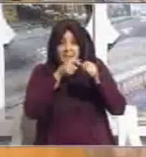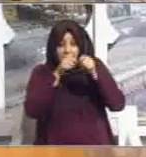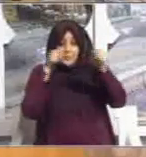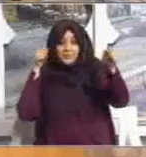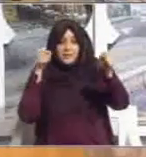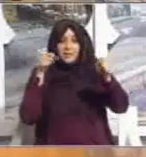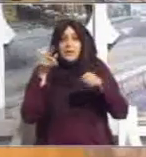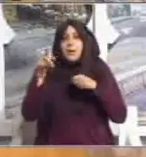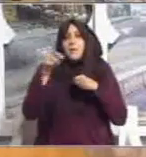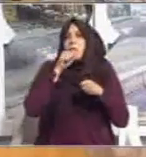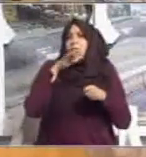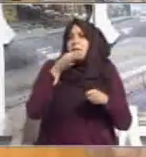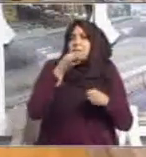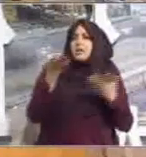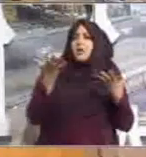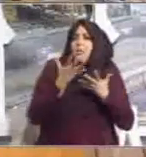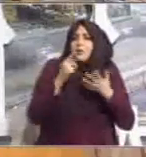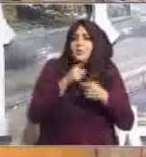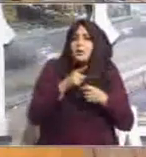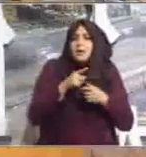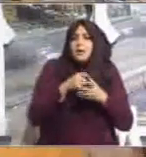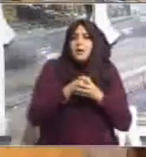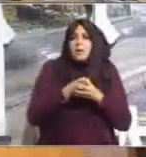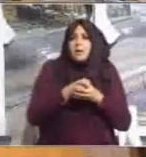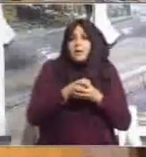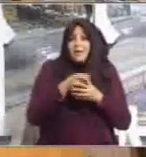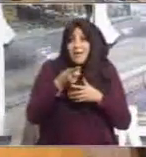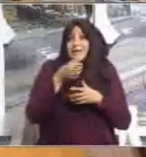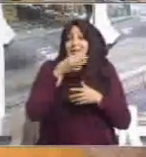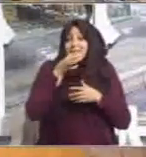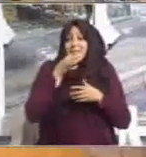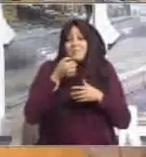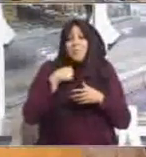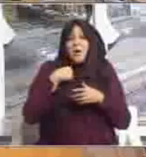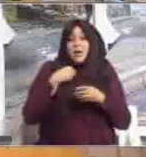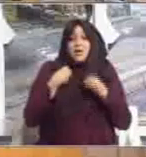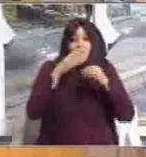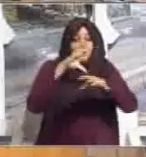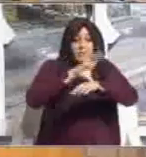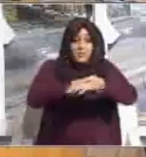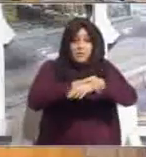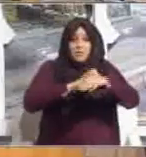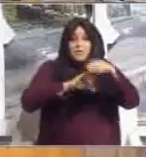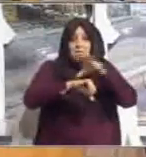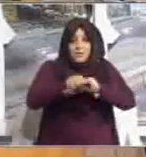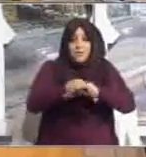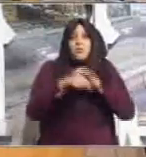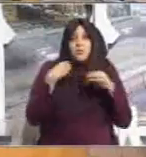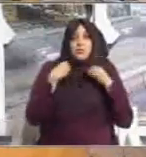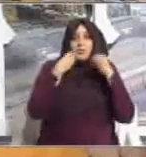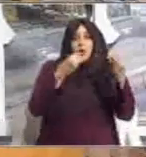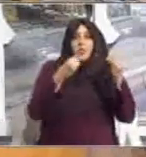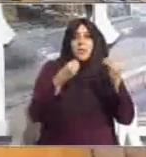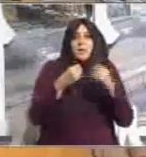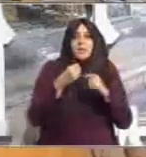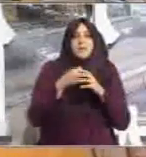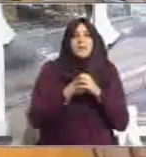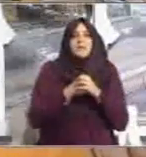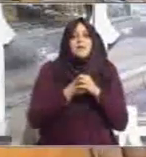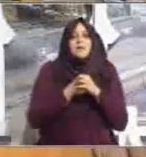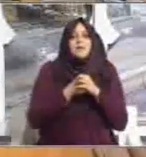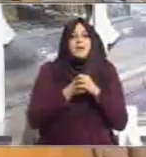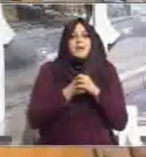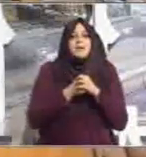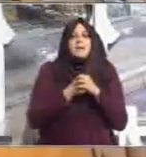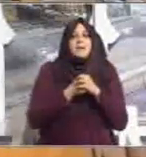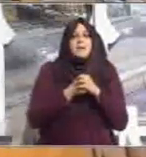كيف أنت يا سراقة؟ أبشر بسواري كسرى. قال له كسرى بن هرمز؟ قال نعم كسرى بن هرمز.